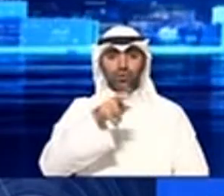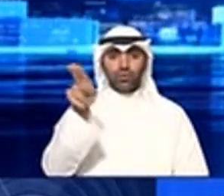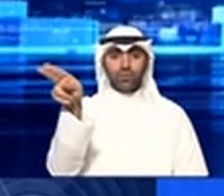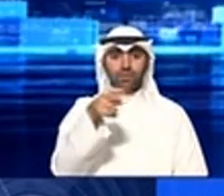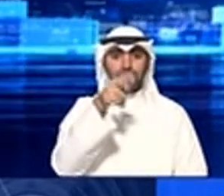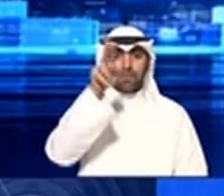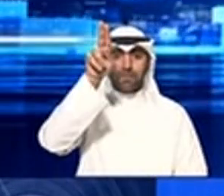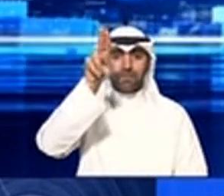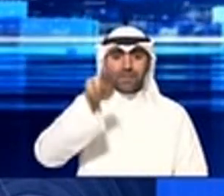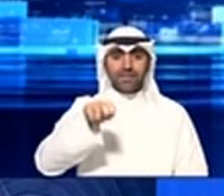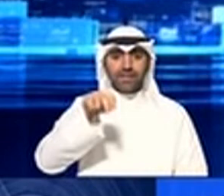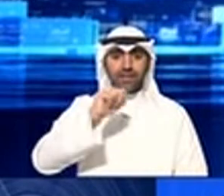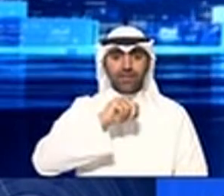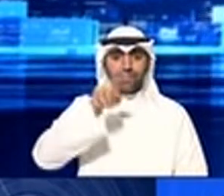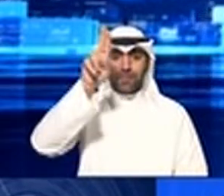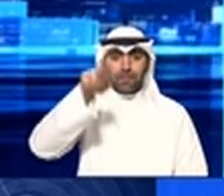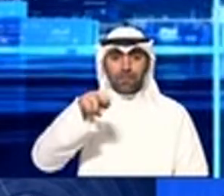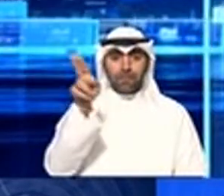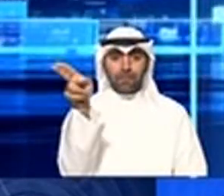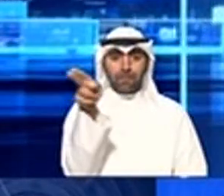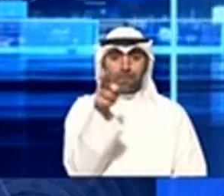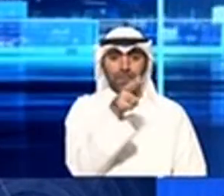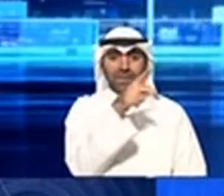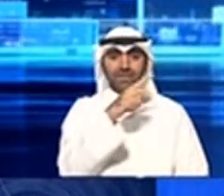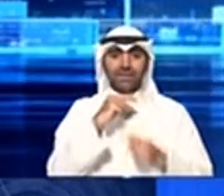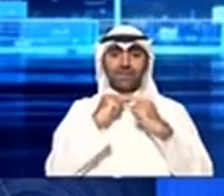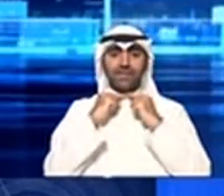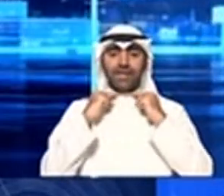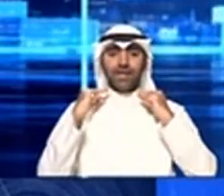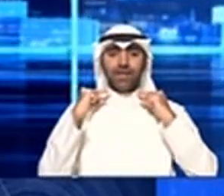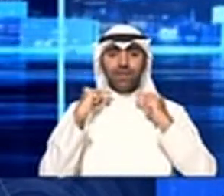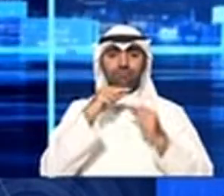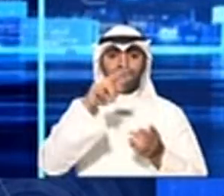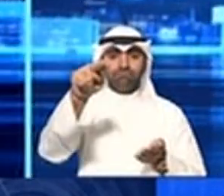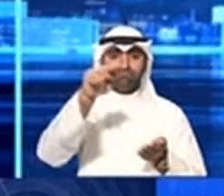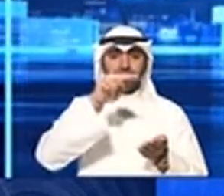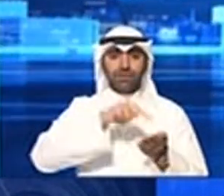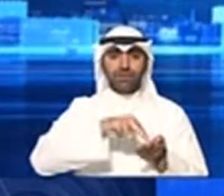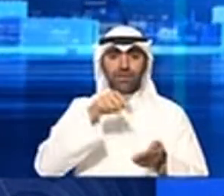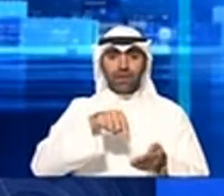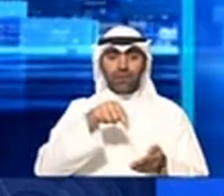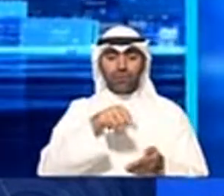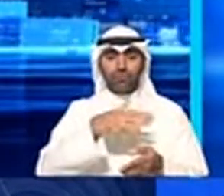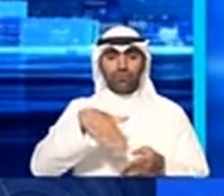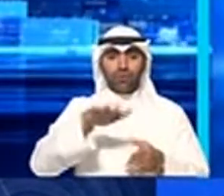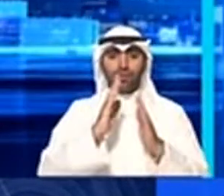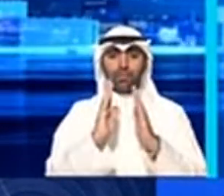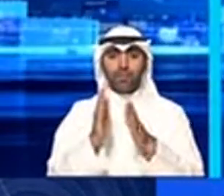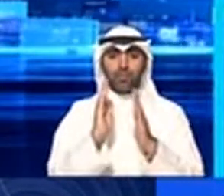بالغ شكره وتقديره على ما عبر عنه قداسته من طيب المشاعر وصادق